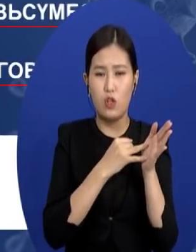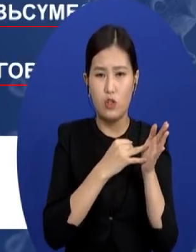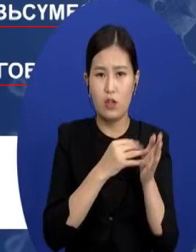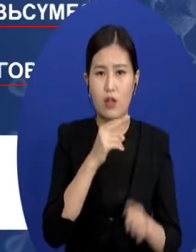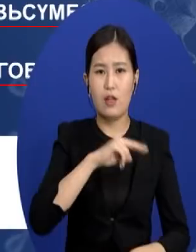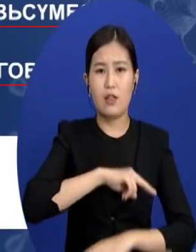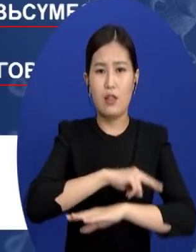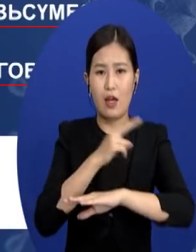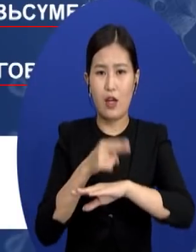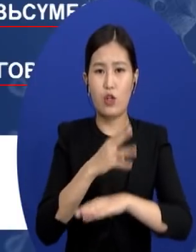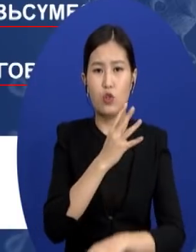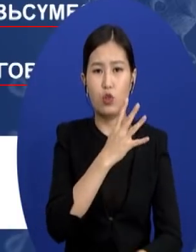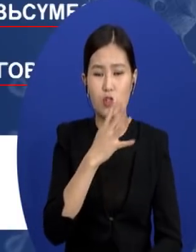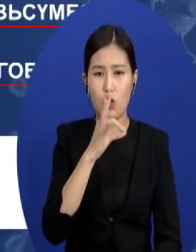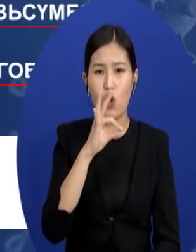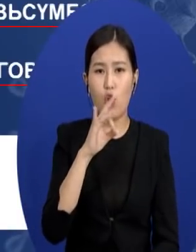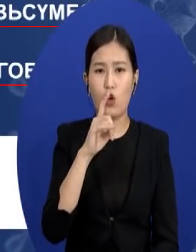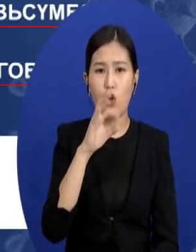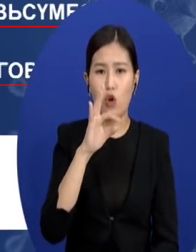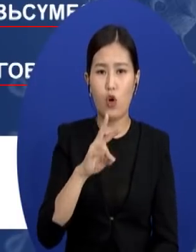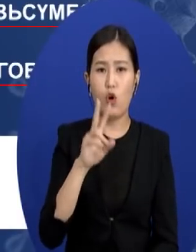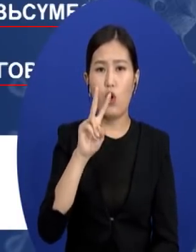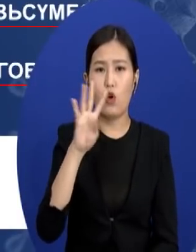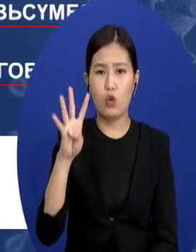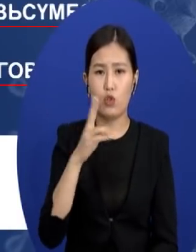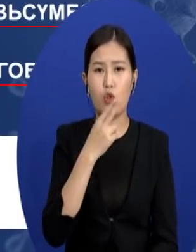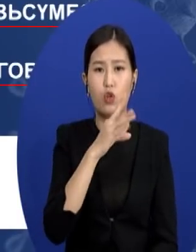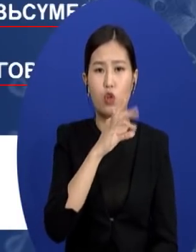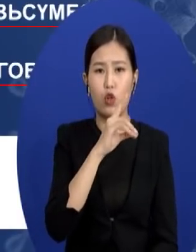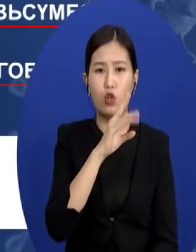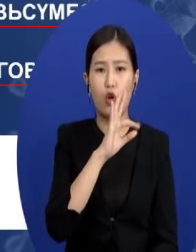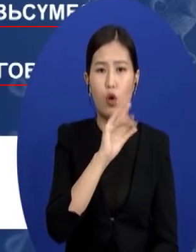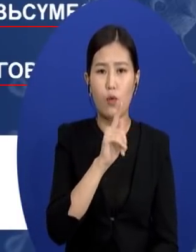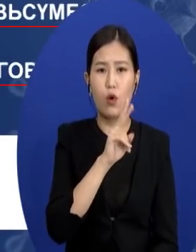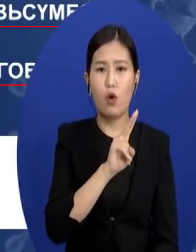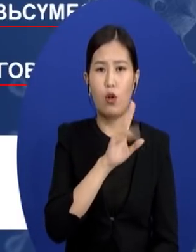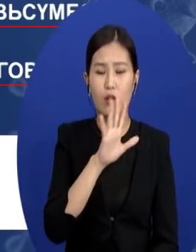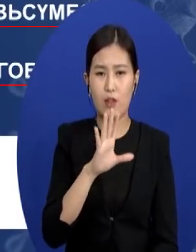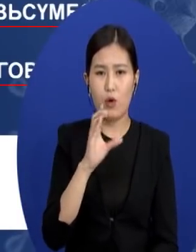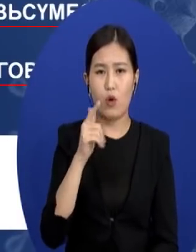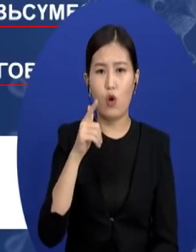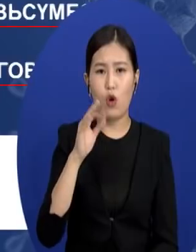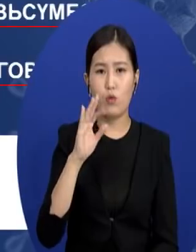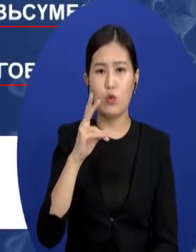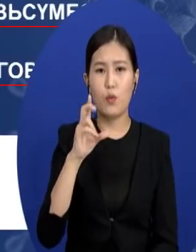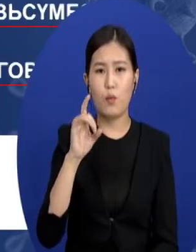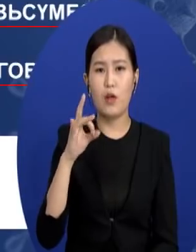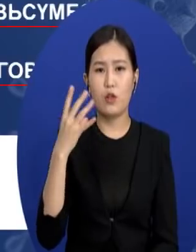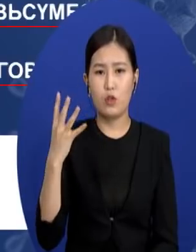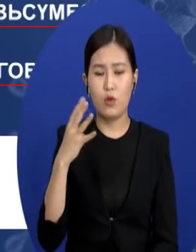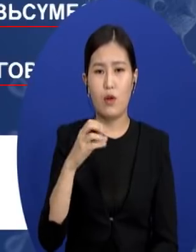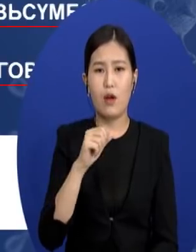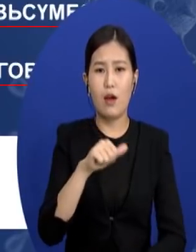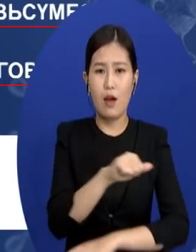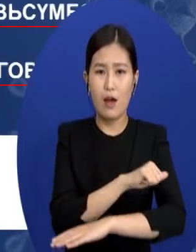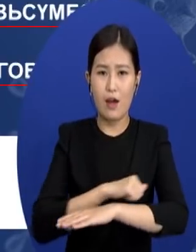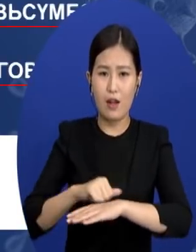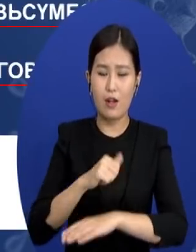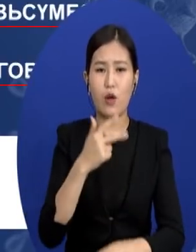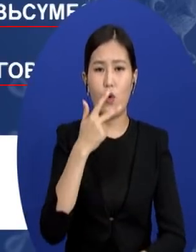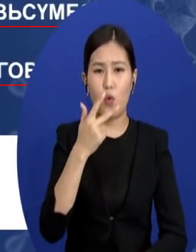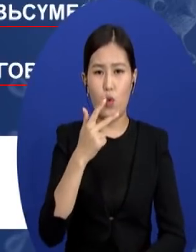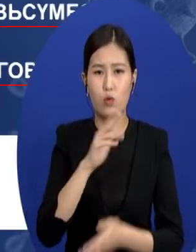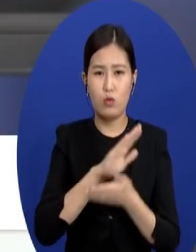аймагт 45, Орхон аймагт 24, Дорногов аймагт 25, Говьсүмбэр аймагт 4, Архангай аймагт 3 тохиолдол батлагдаад